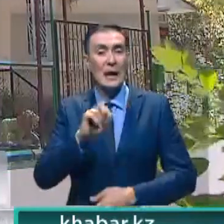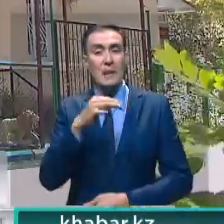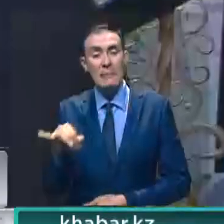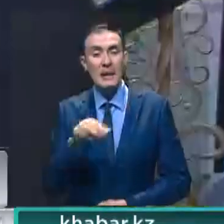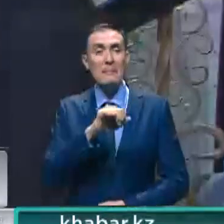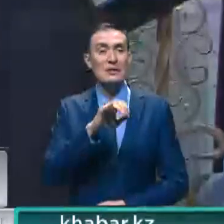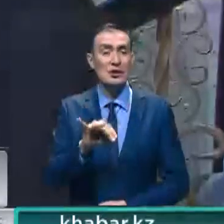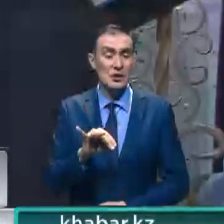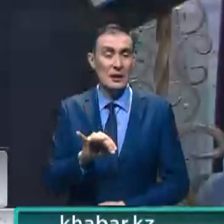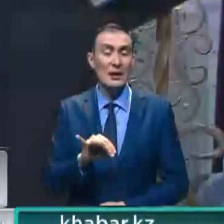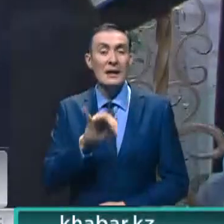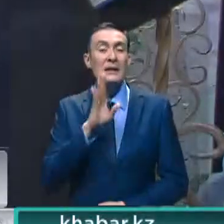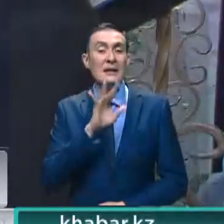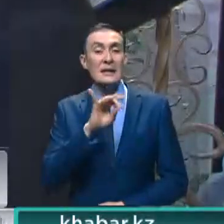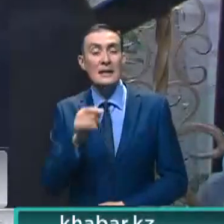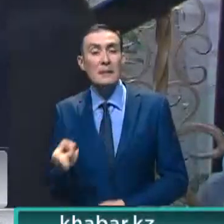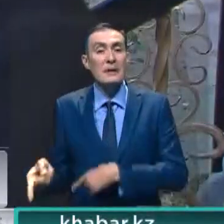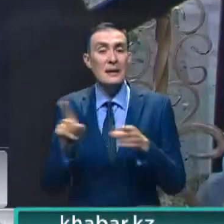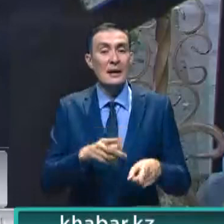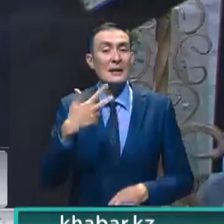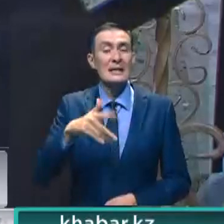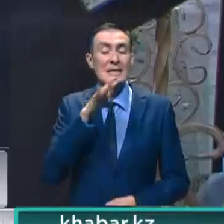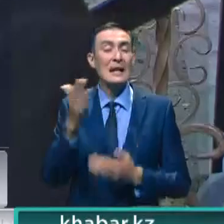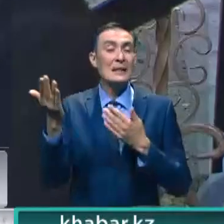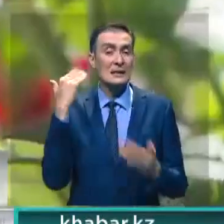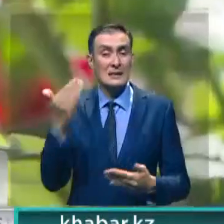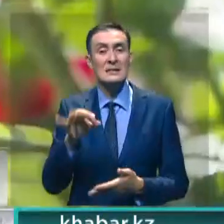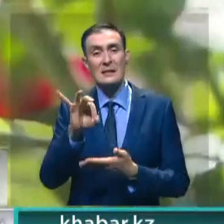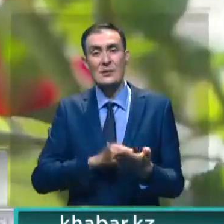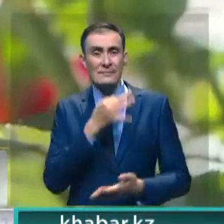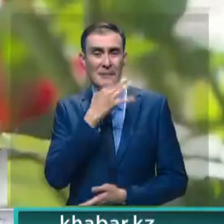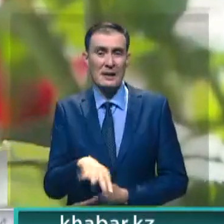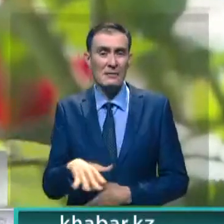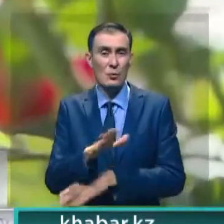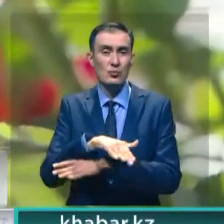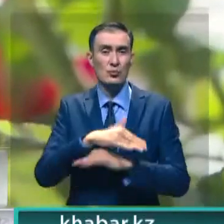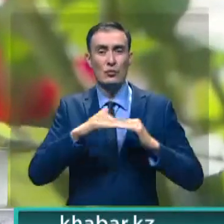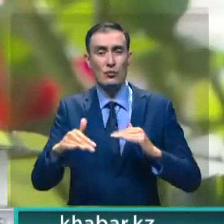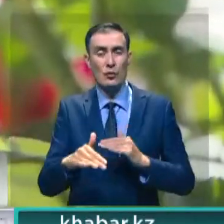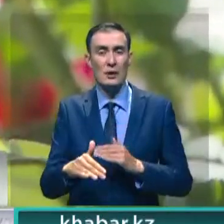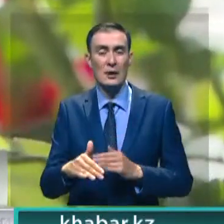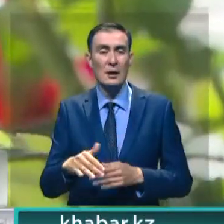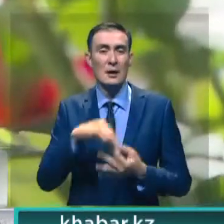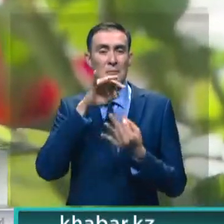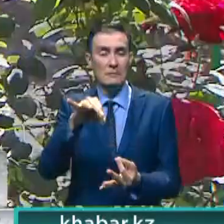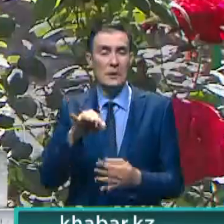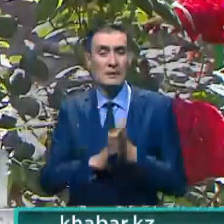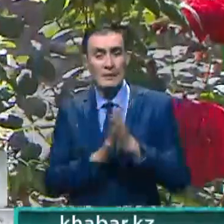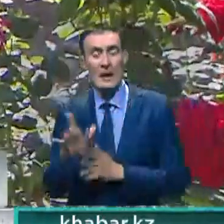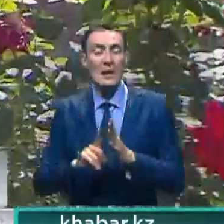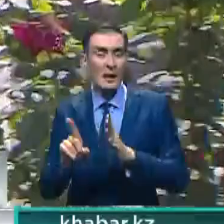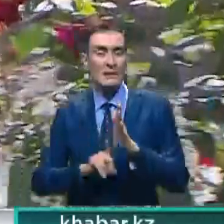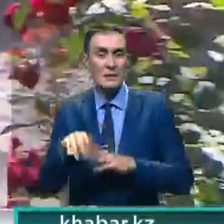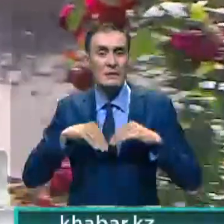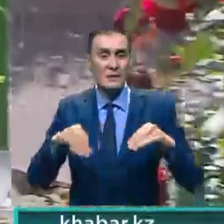и Масанче, Ирина Сабитова переехала почти 30 лет назад. Ей сразу не понравился пустой двор с запущенным палисадником. Первым делом